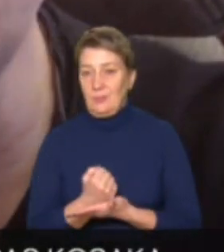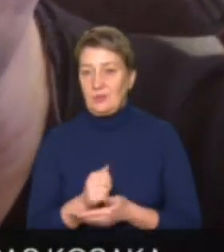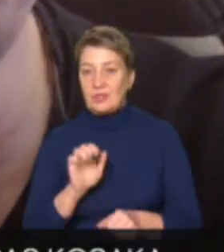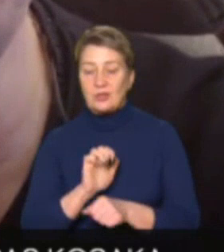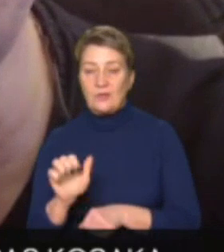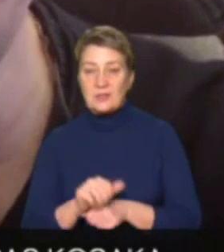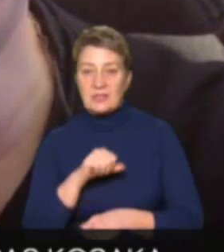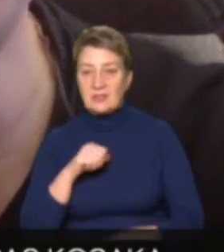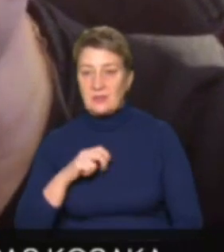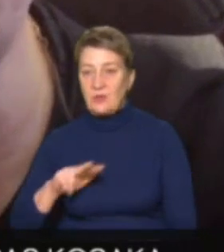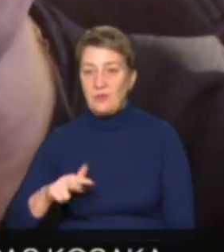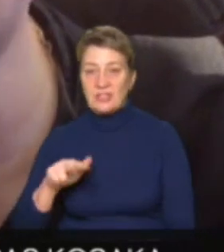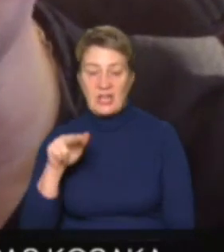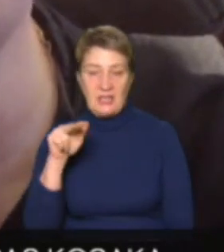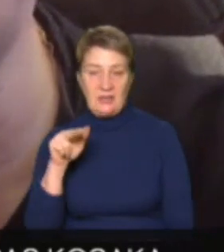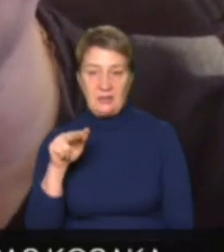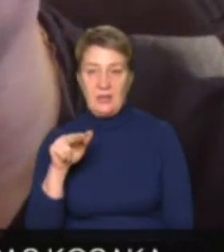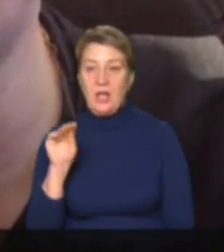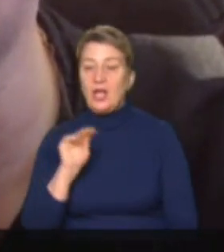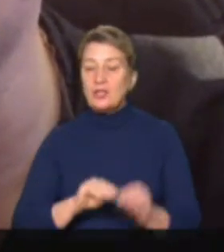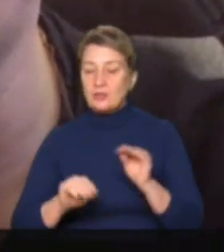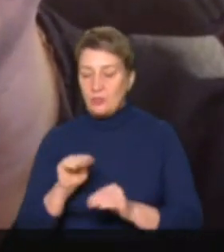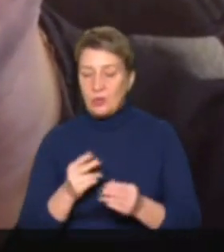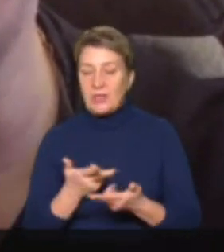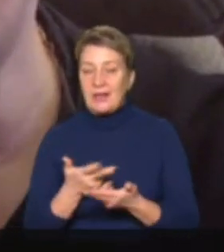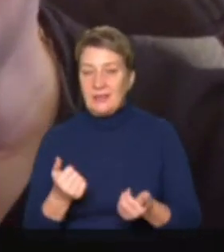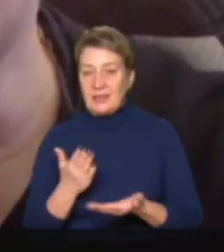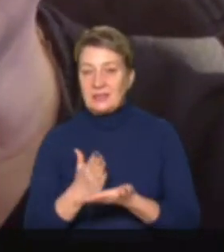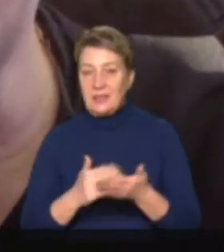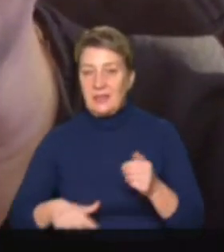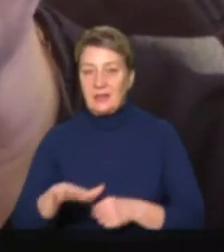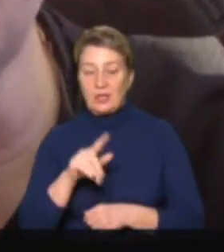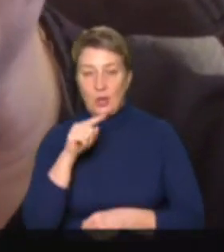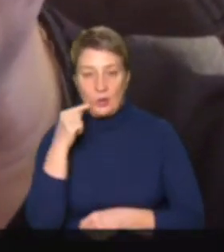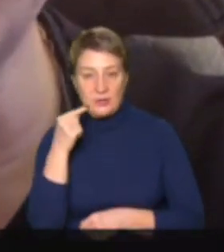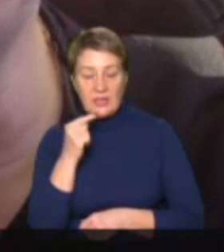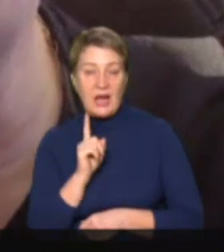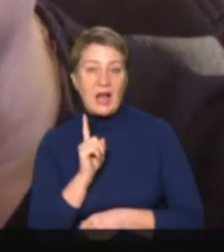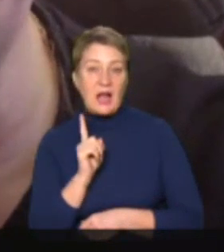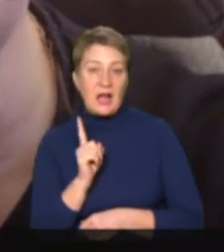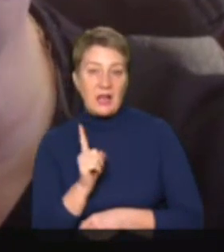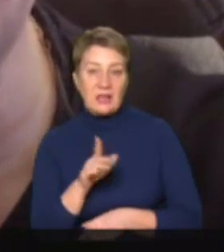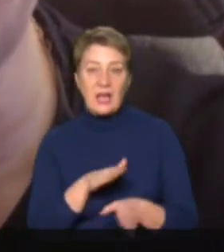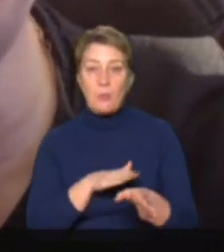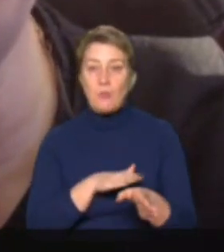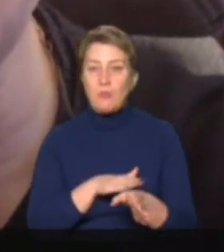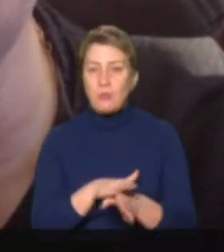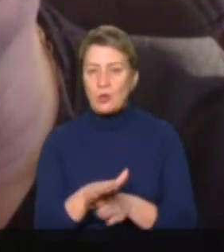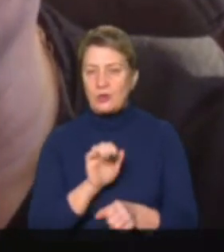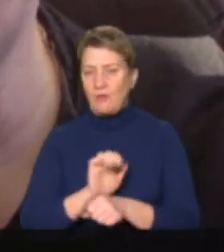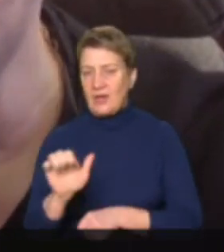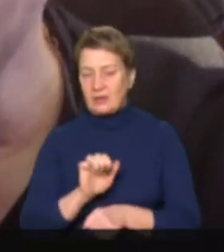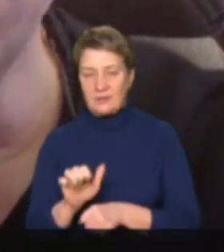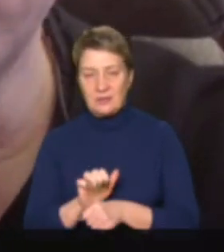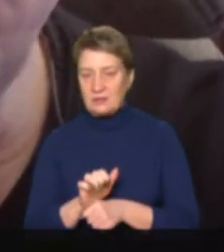шахедів. Крупноузлова зборка, так, вона є на території Росії. От, але повного циклу виробництва вони так і не